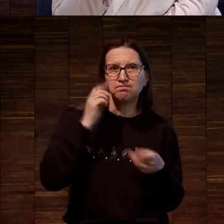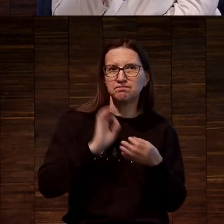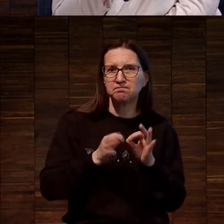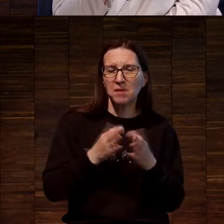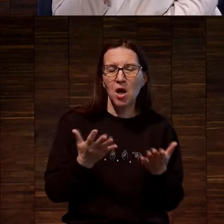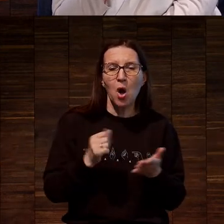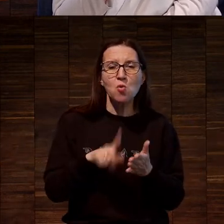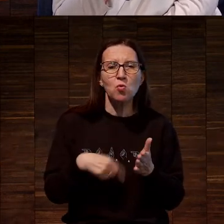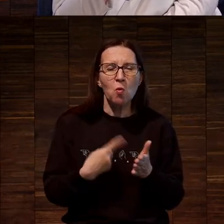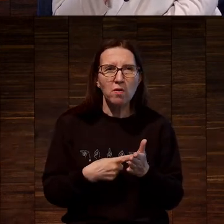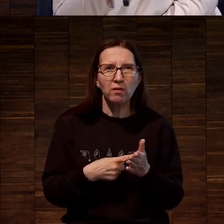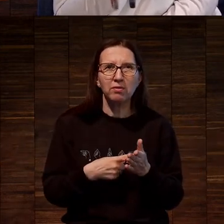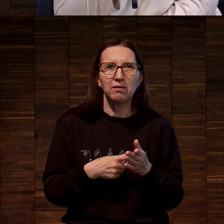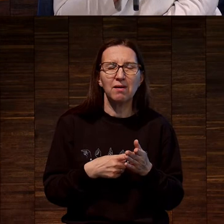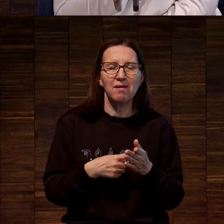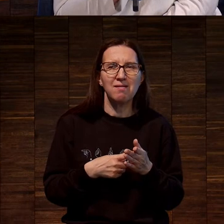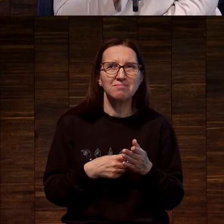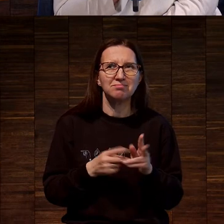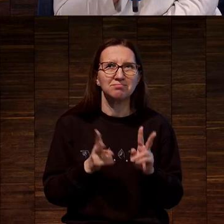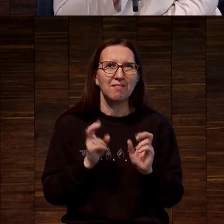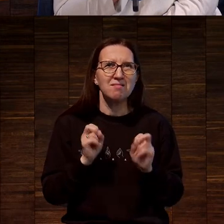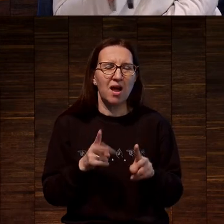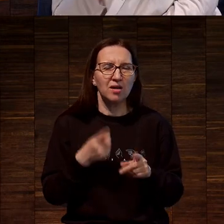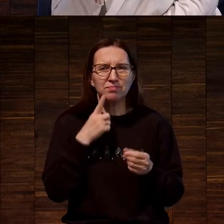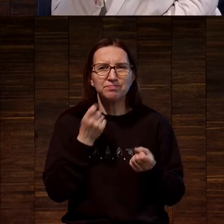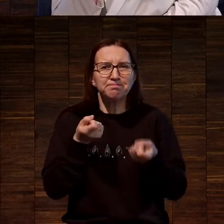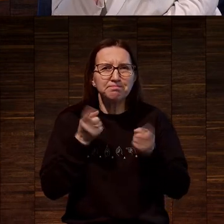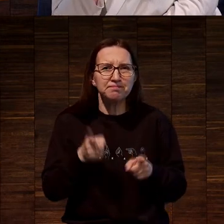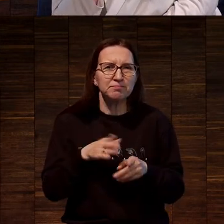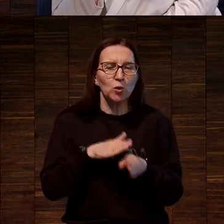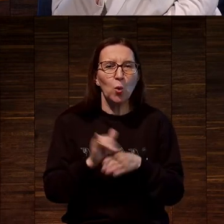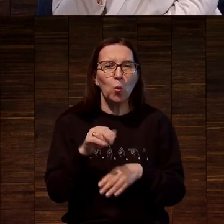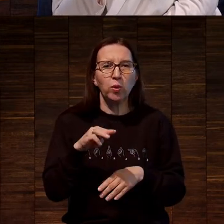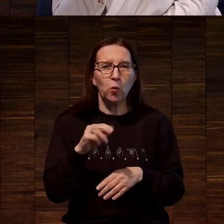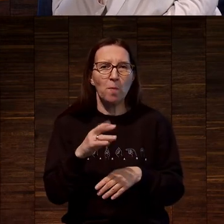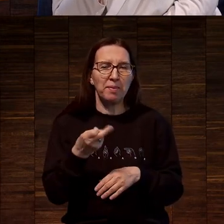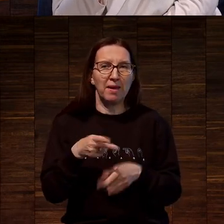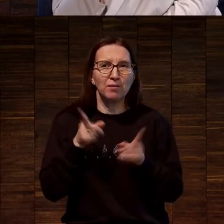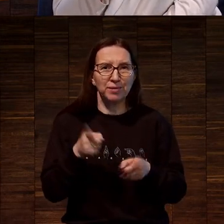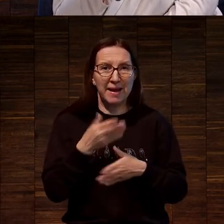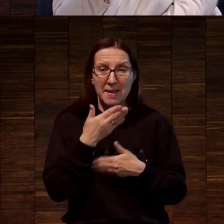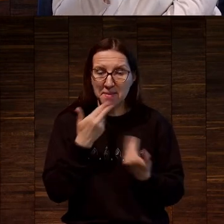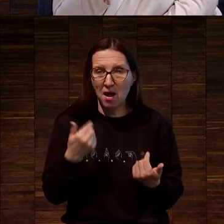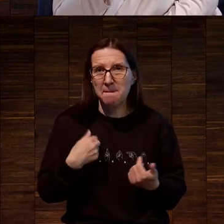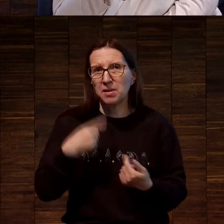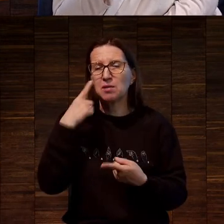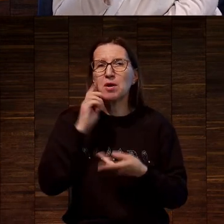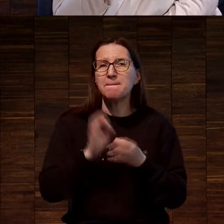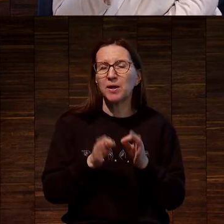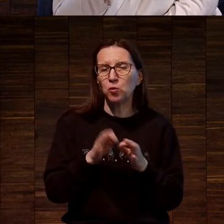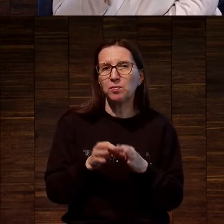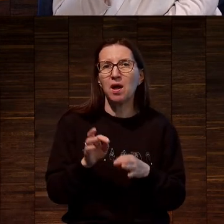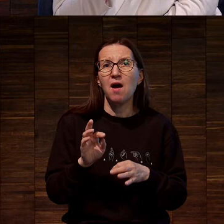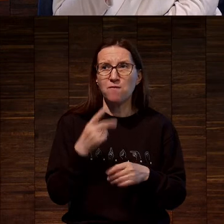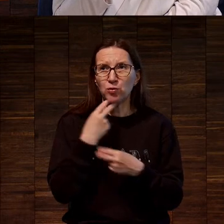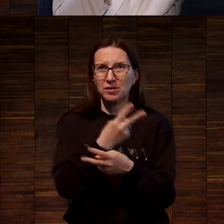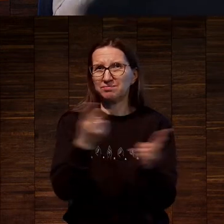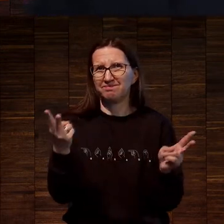город как утопию. Мы стали размышлять о том, как бы нам хотелось, чтобы город был